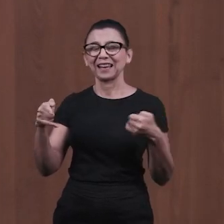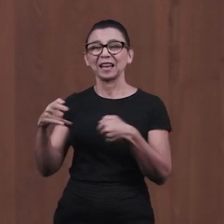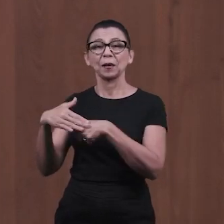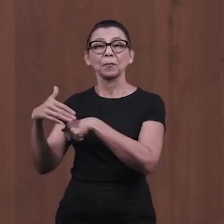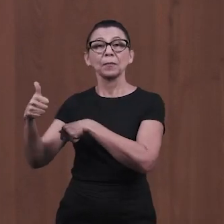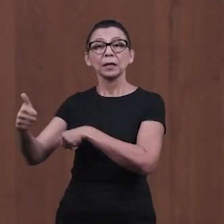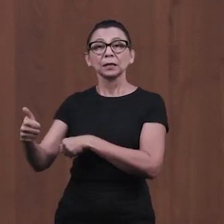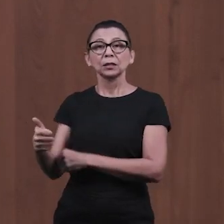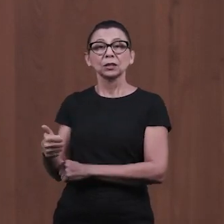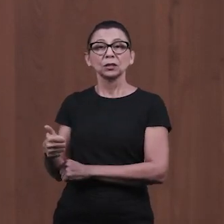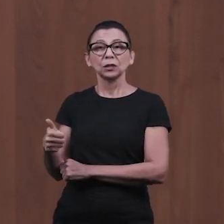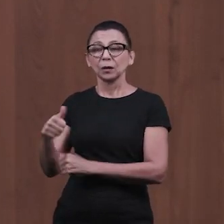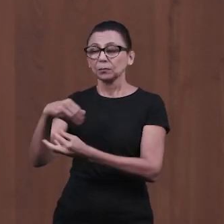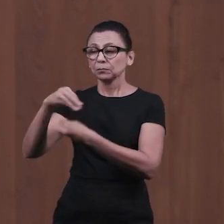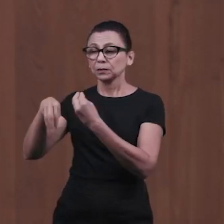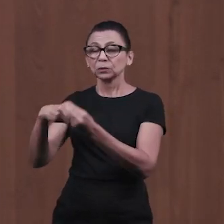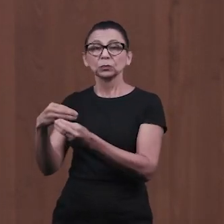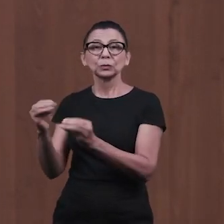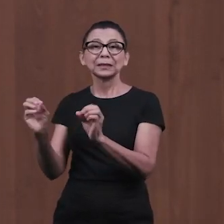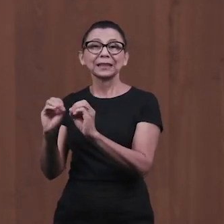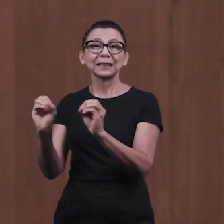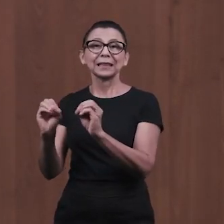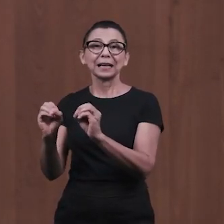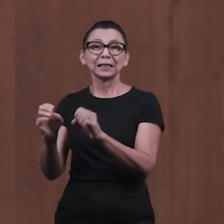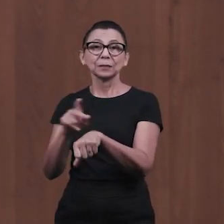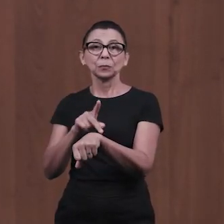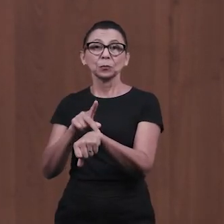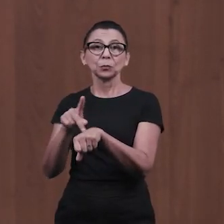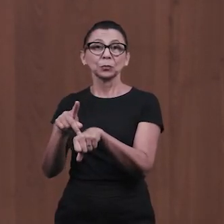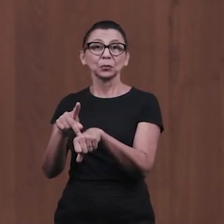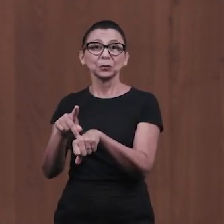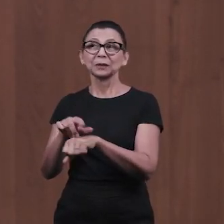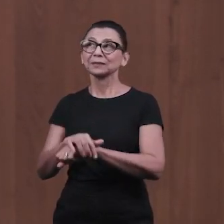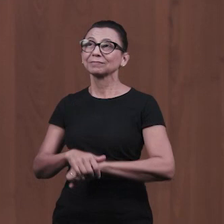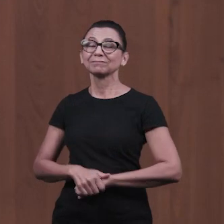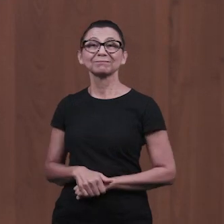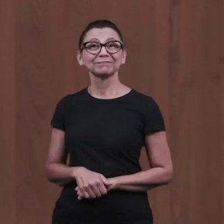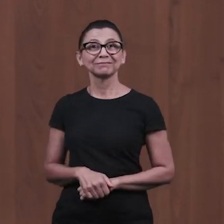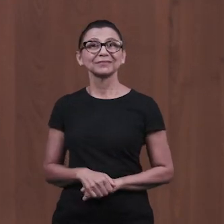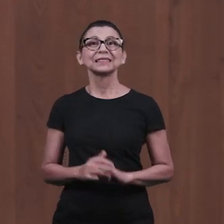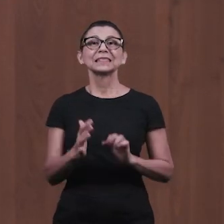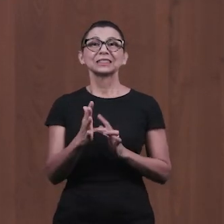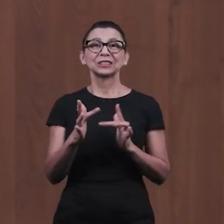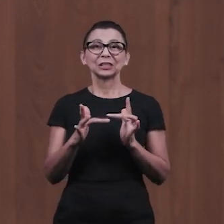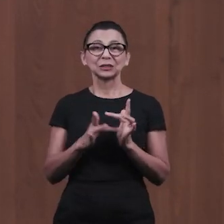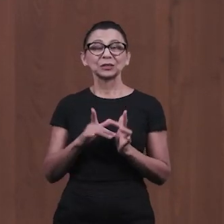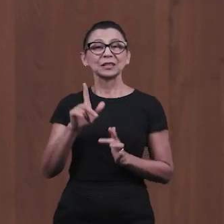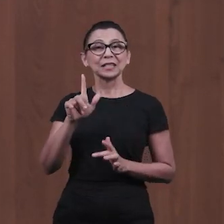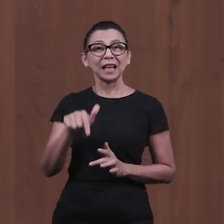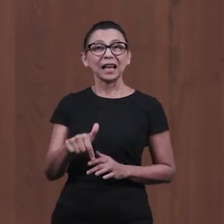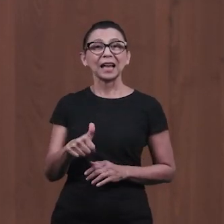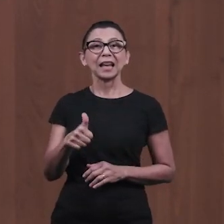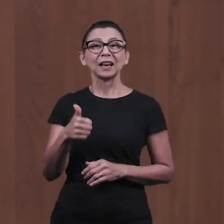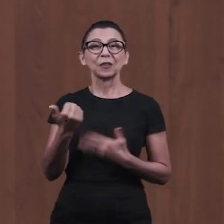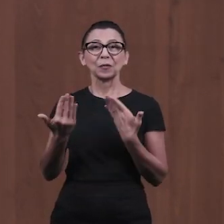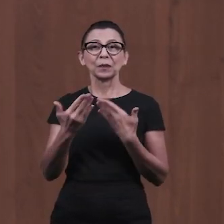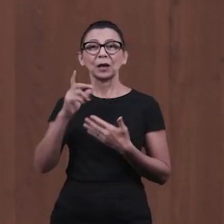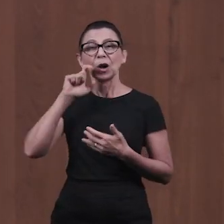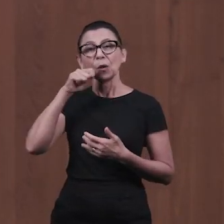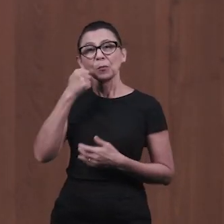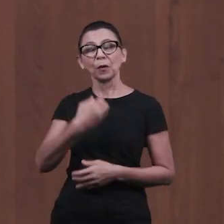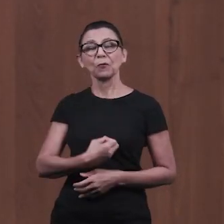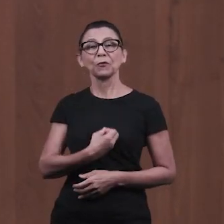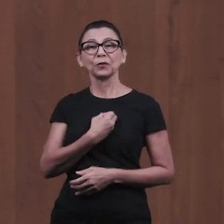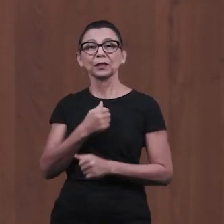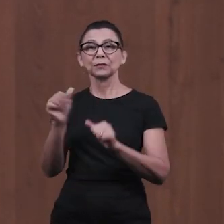mieux parce qu'il n'a aucun mélange. Il est pur. Jésus, il est le pain vivant qui est descendu du ciel. Il est